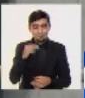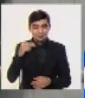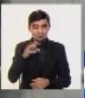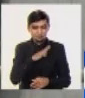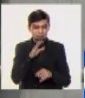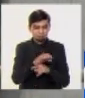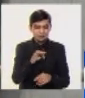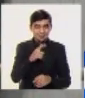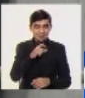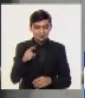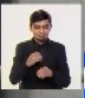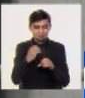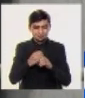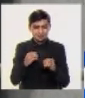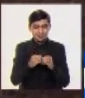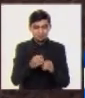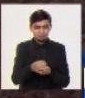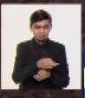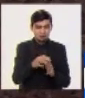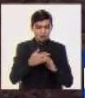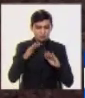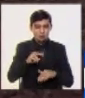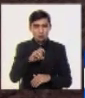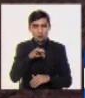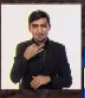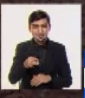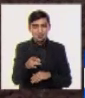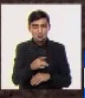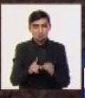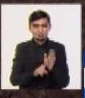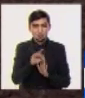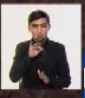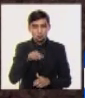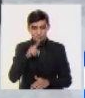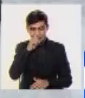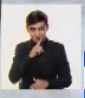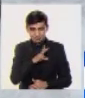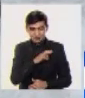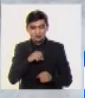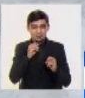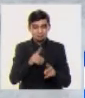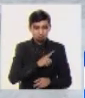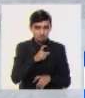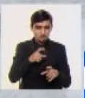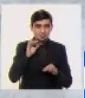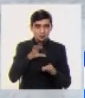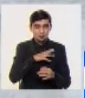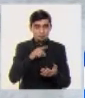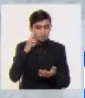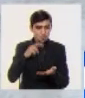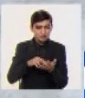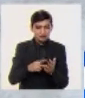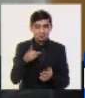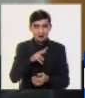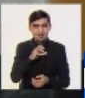Токаева строительство газопроводов для 10 населенных пунктов Курдайского района начали в июне. Специалисты рассказывают, что проект состоял из 2 этапов.